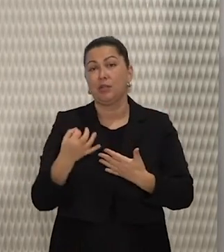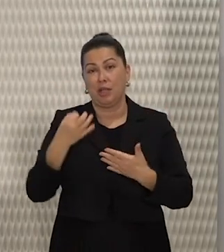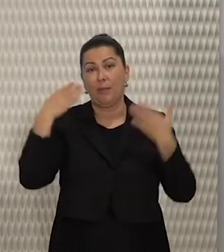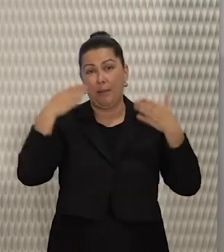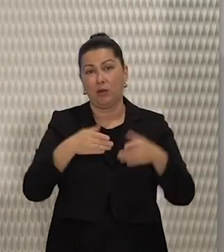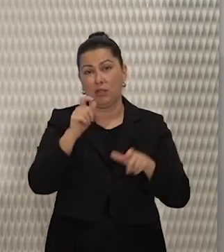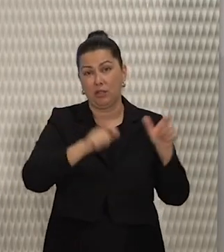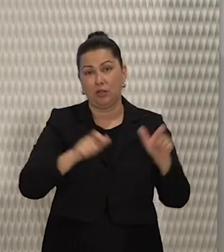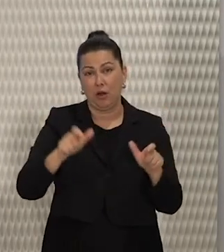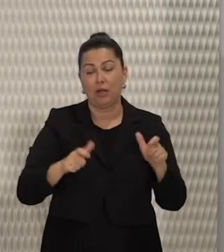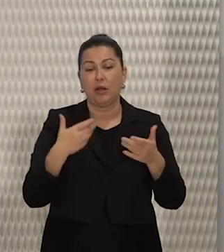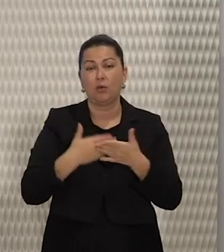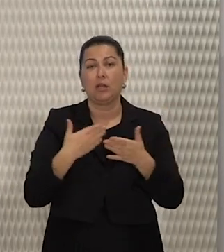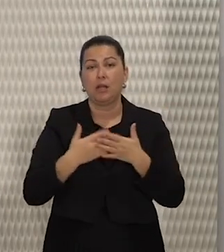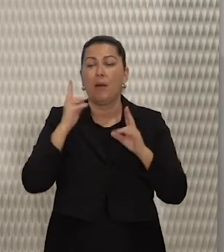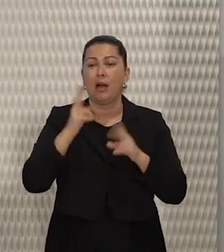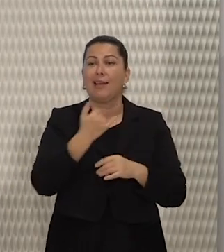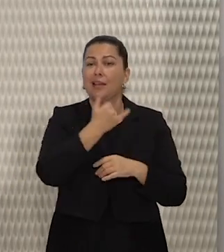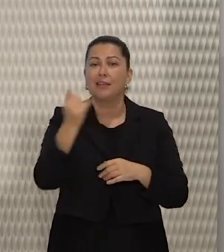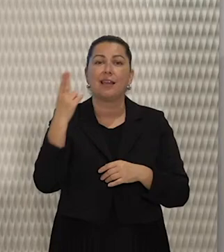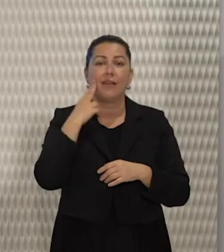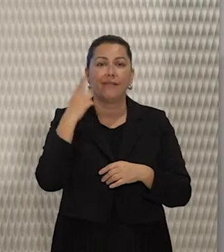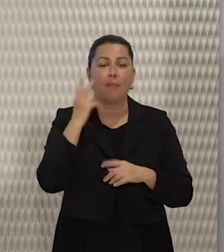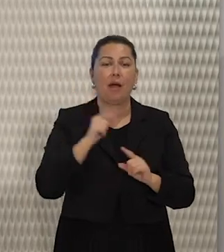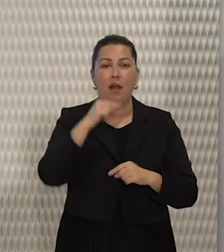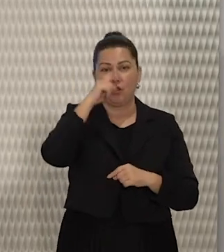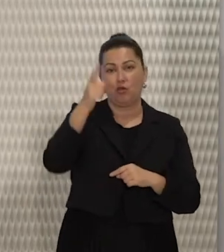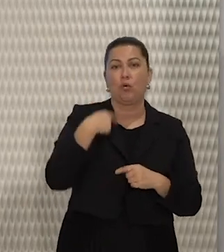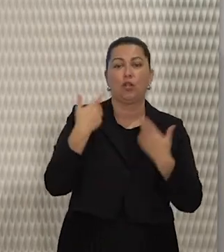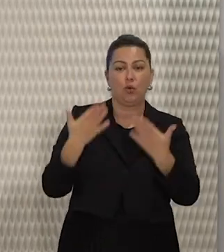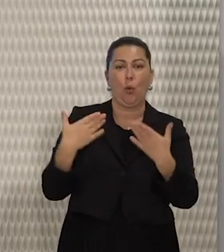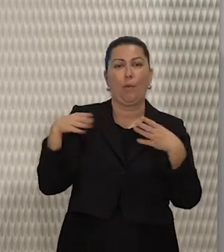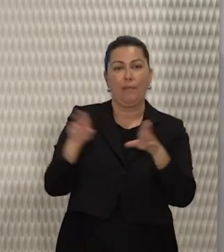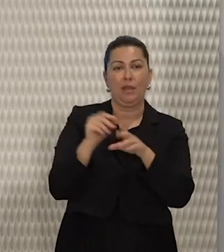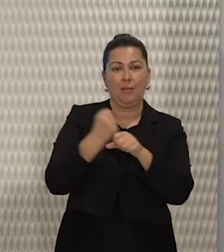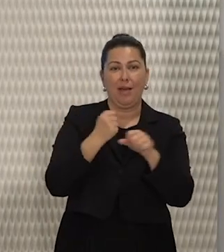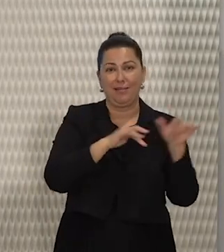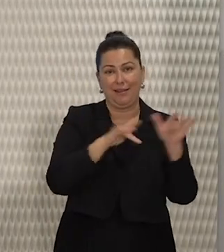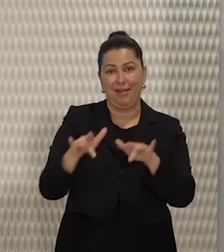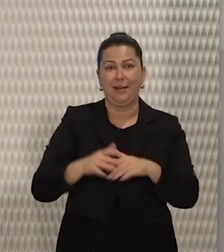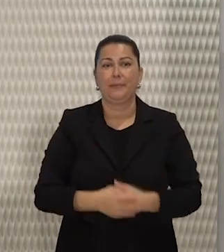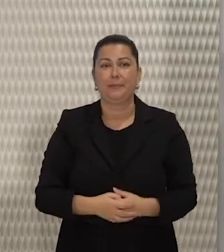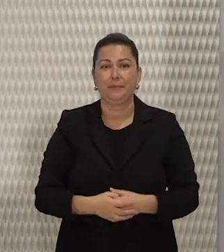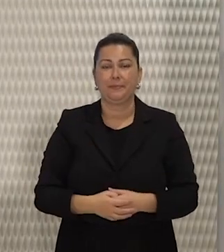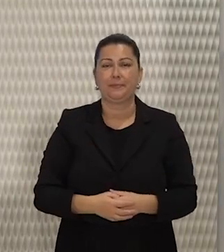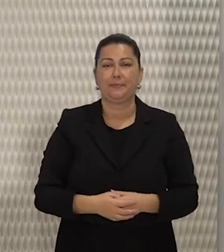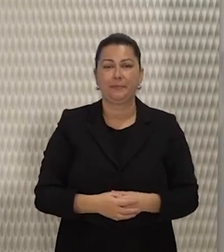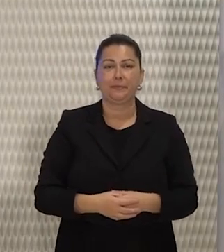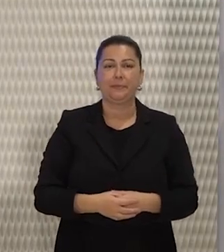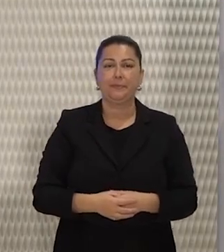Menschen. Und eigentlich kann jede Firma stolz sein, wenn sie solche Mitarbeiter hat. Ja.